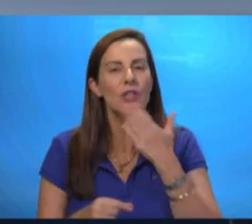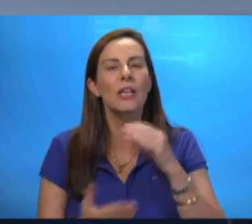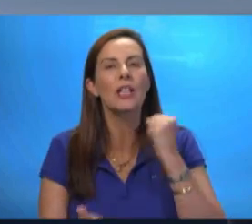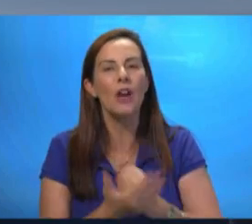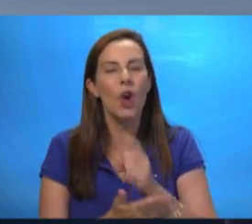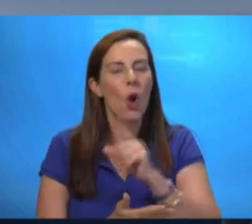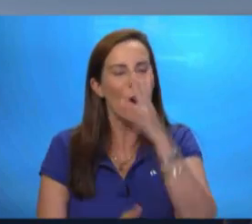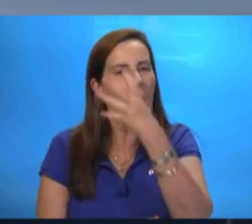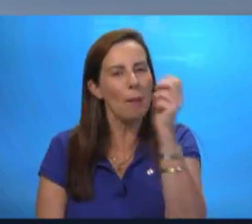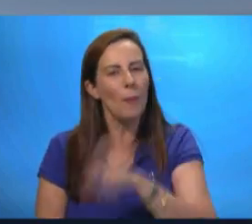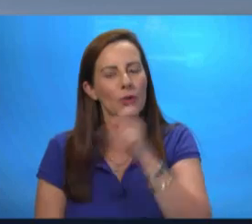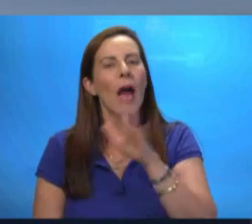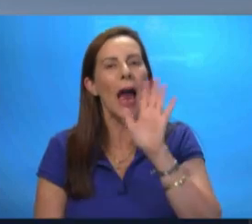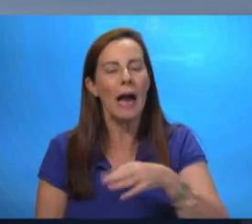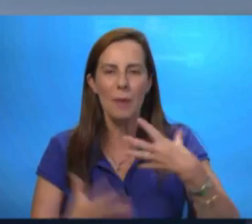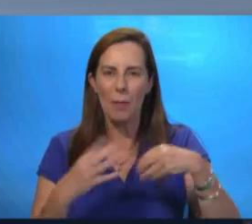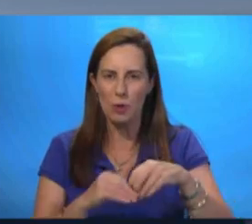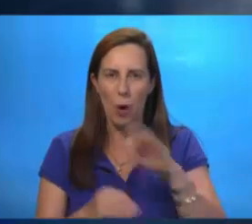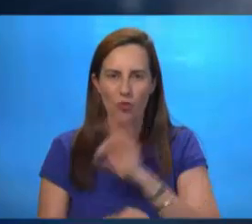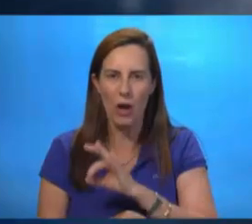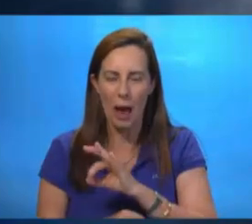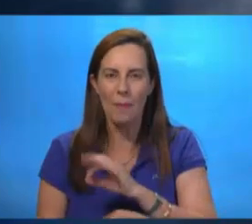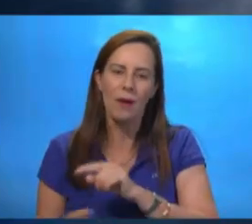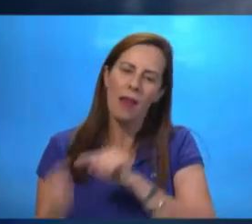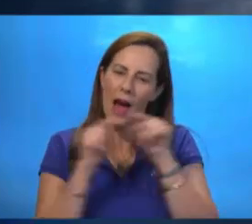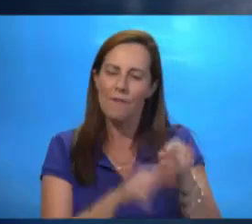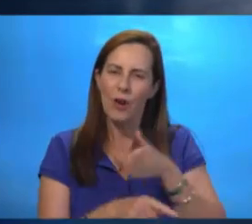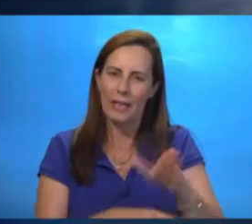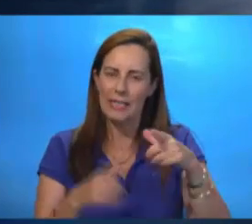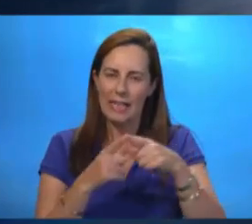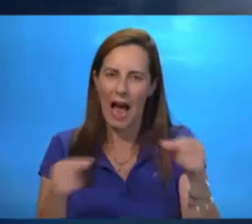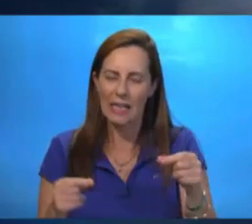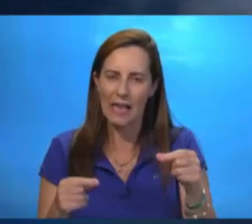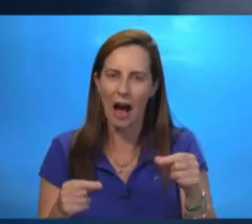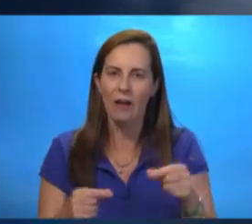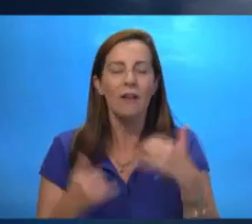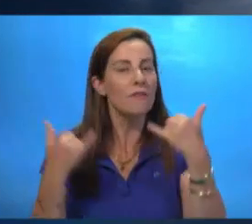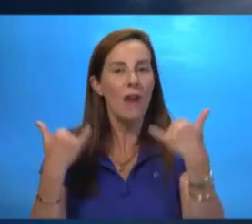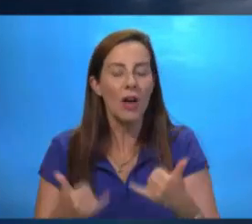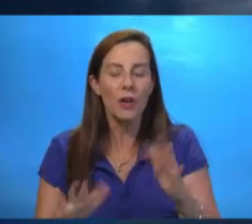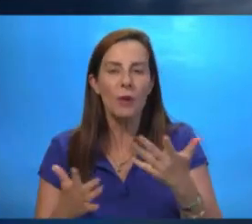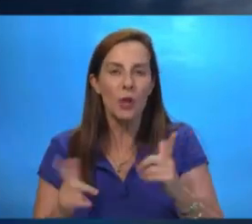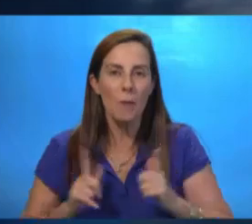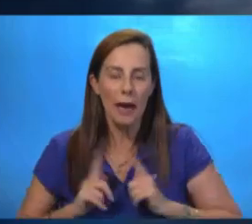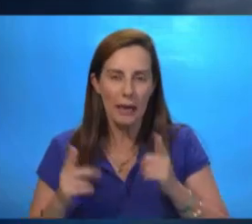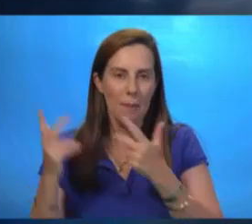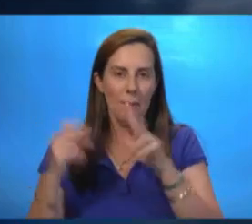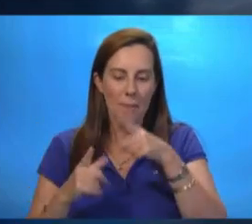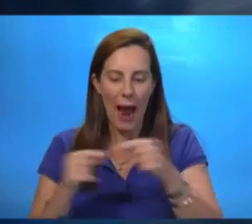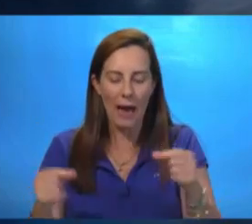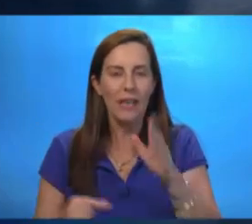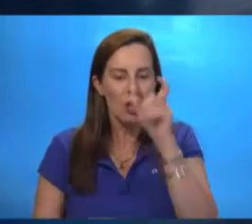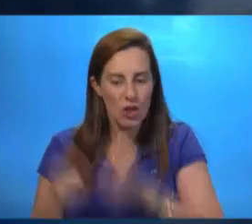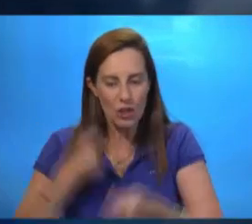לאותם 400 אלא גם לבני המשפחות שלהם להיכנס פנימה לרצועה. ועכשיו מה שמצפים בעזה זה לא רק שאותם סוחרים